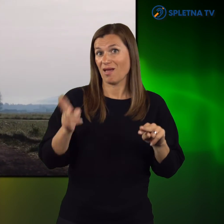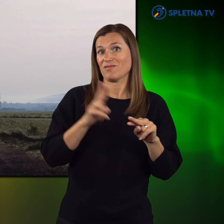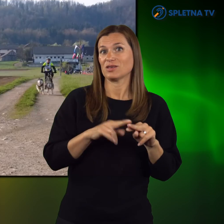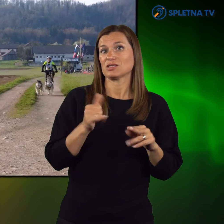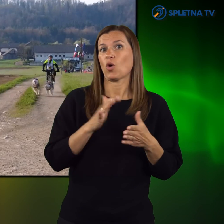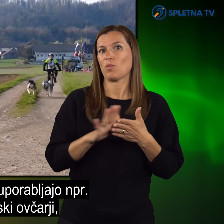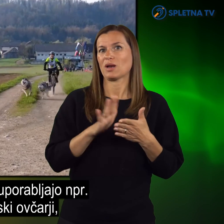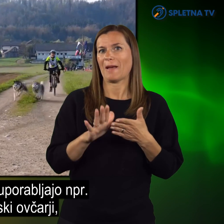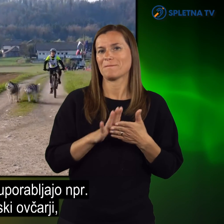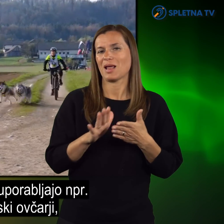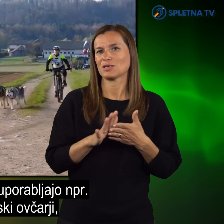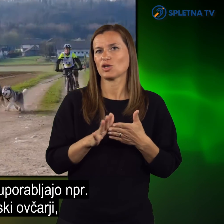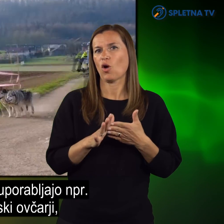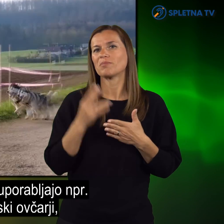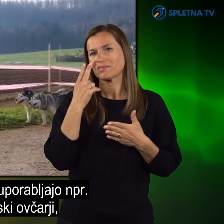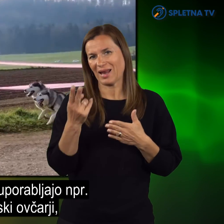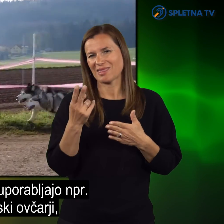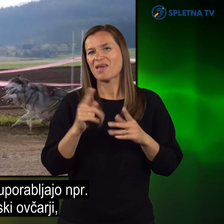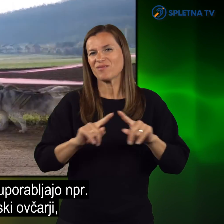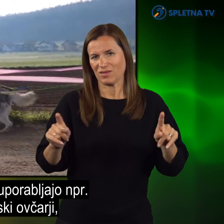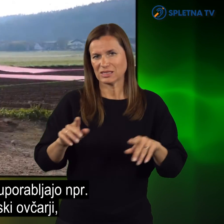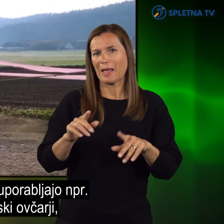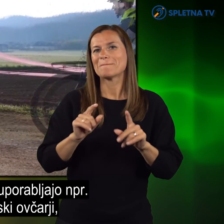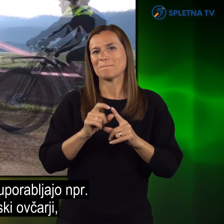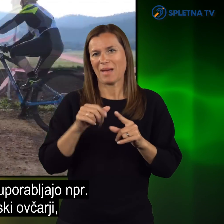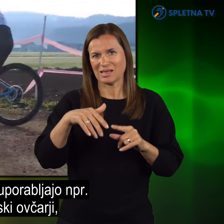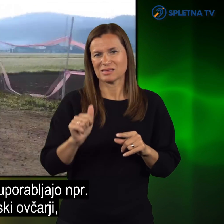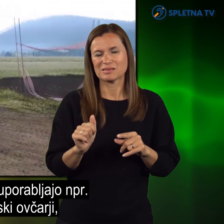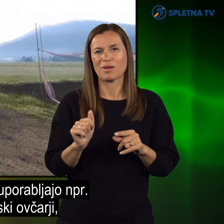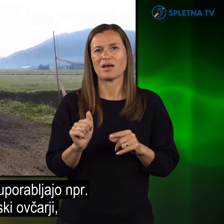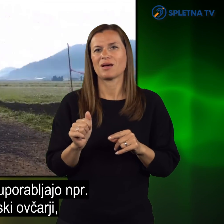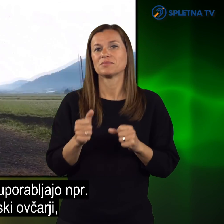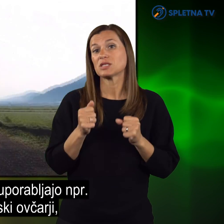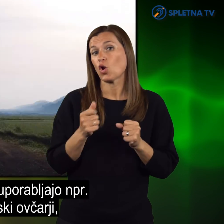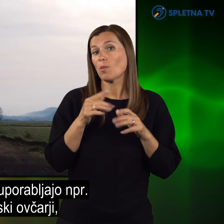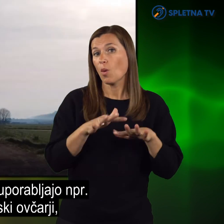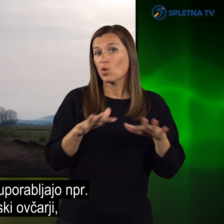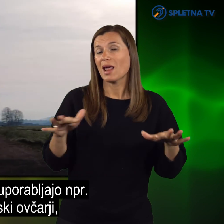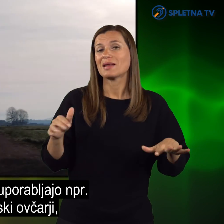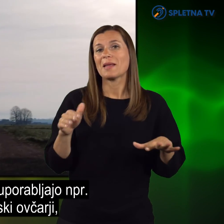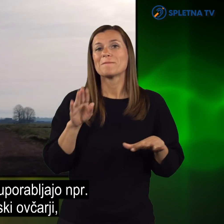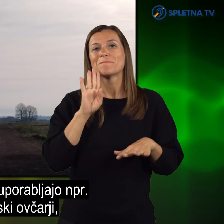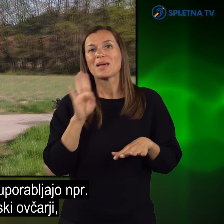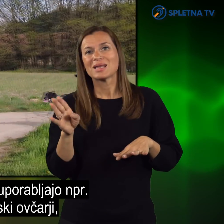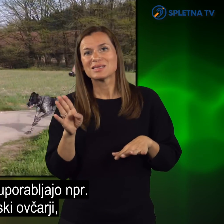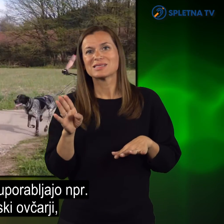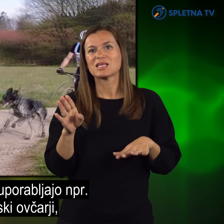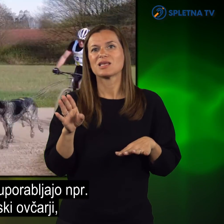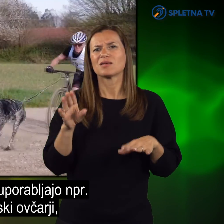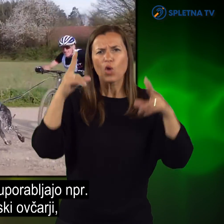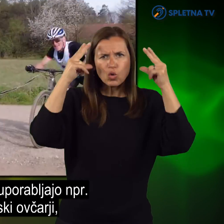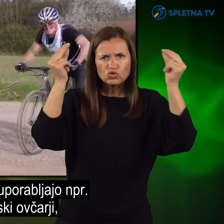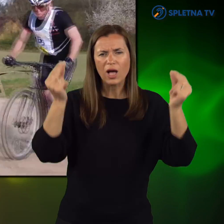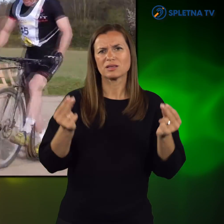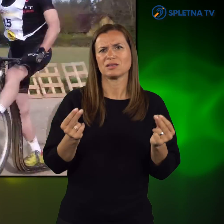Zdaj največ se uporabljajo, kar se pasemskih psov tiče, zdaj so zelo popularni, recimo